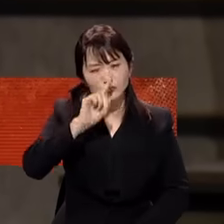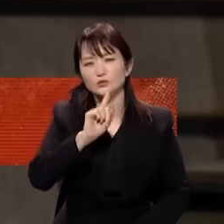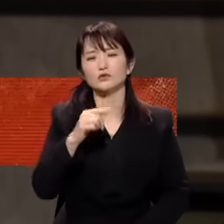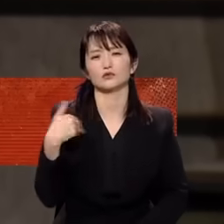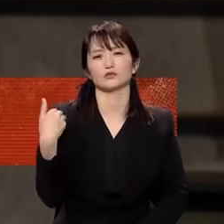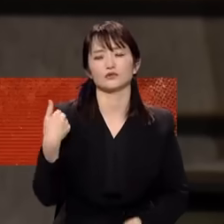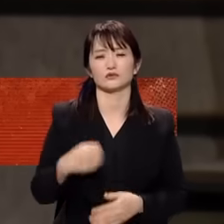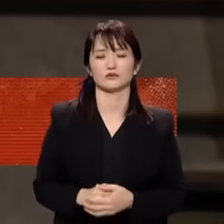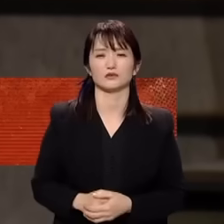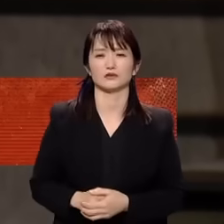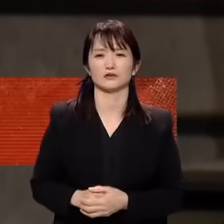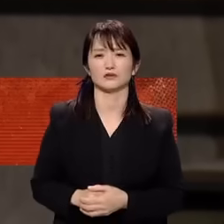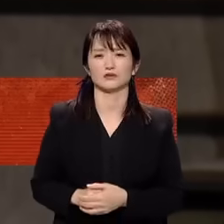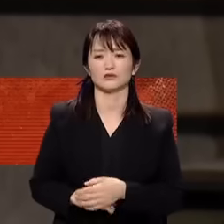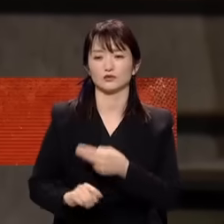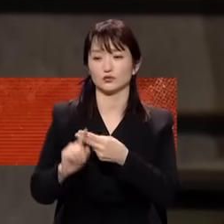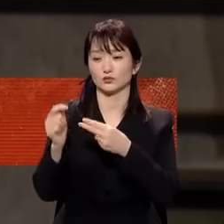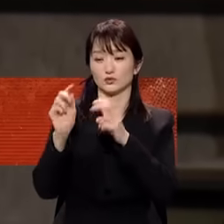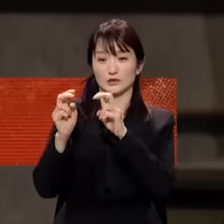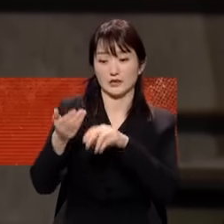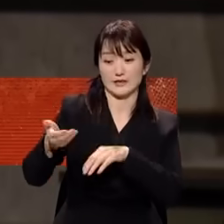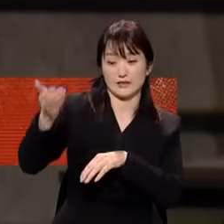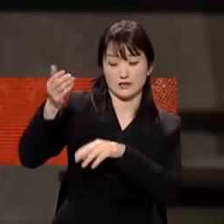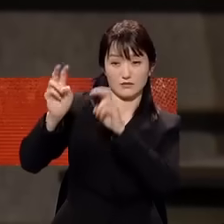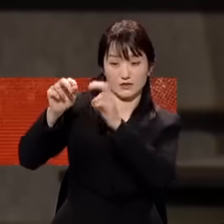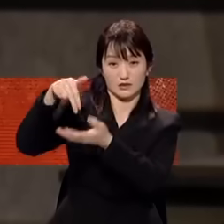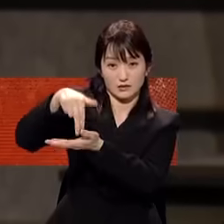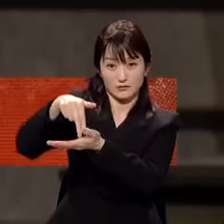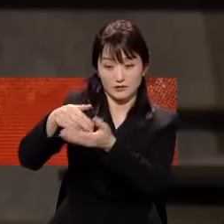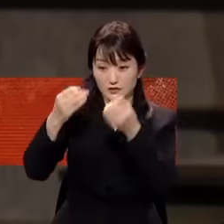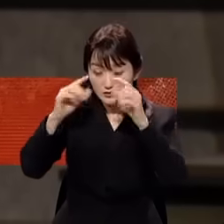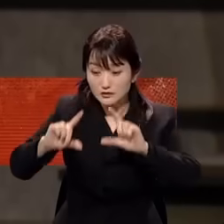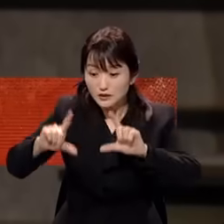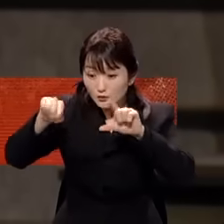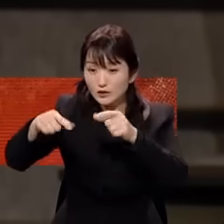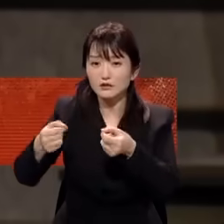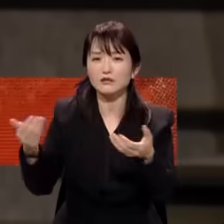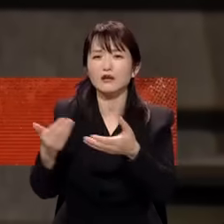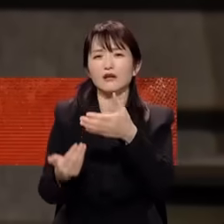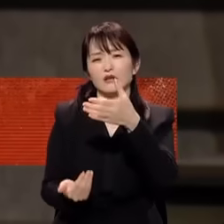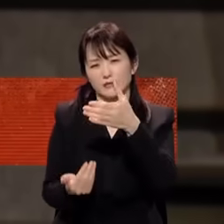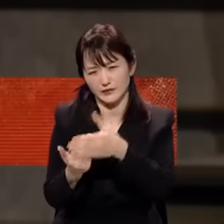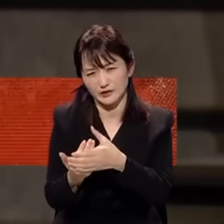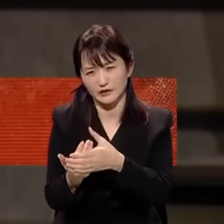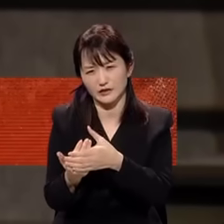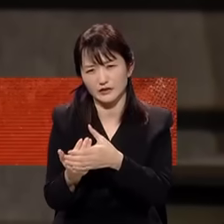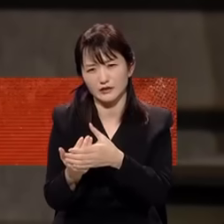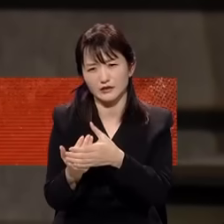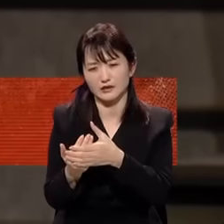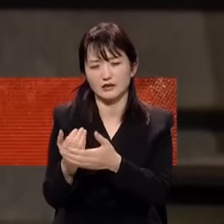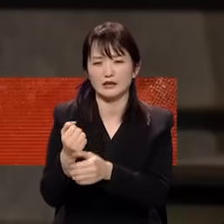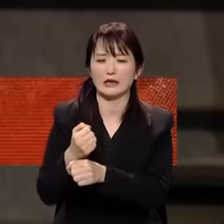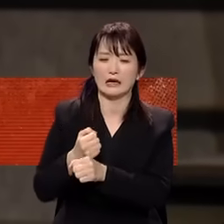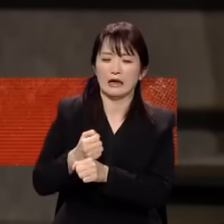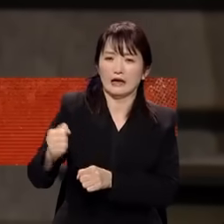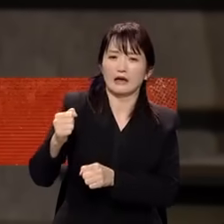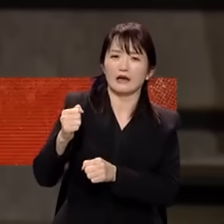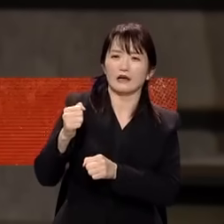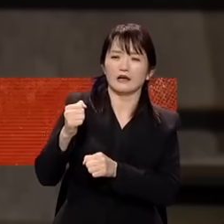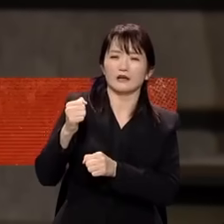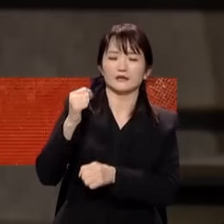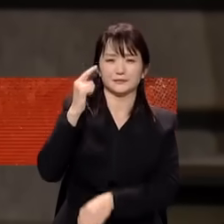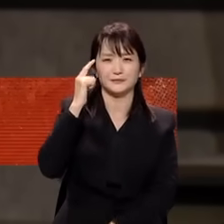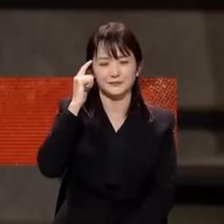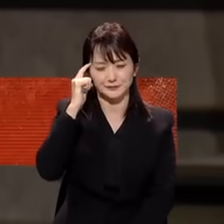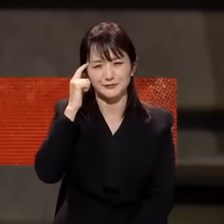중견기업 입장에서도 사실 1월 1일 신년새 벽두부터 이런 일이 발생돼서 아마 상당히 황당하게 생각이 들